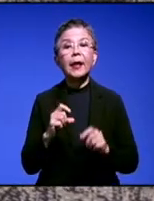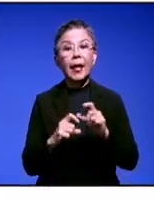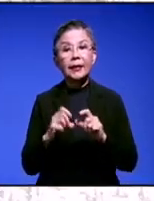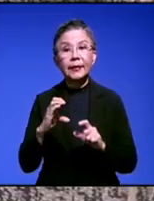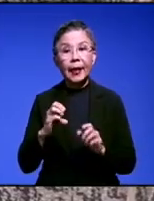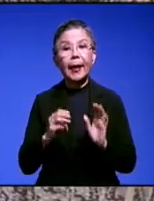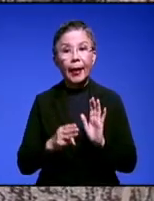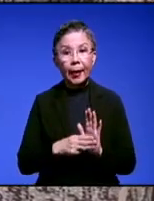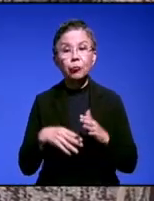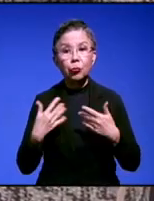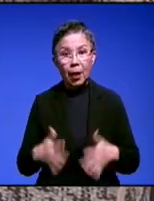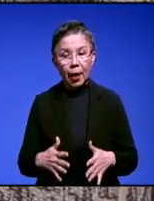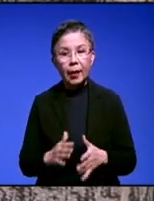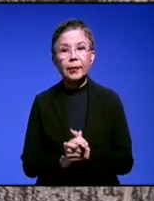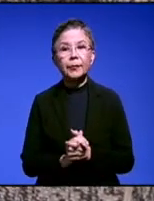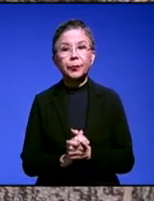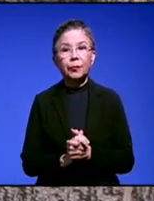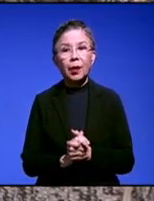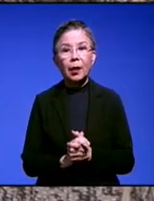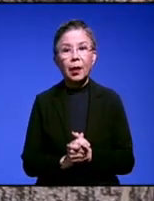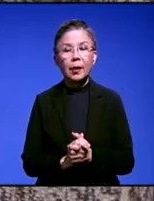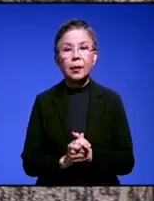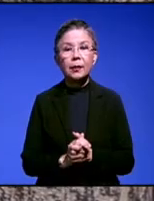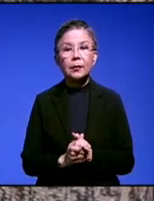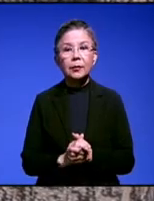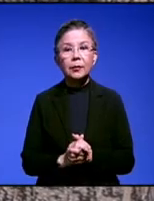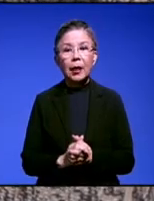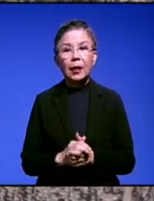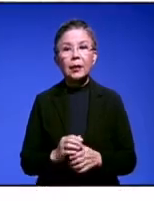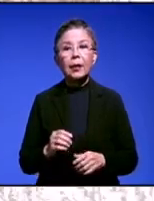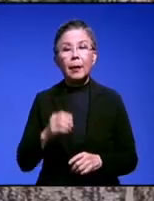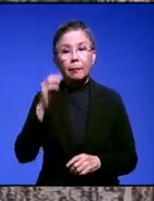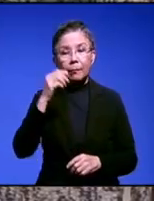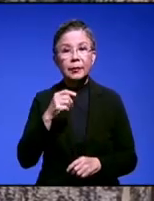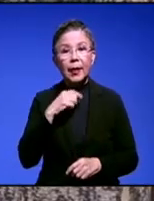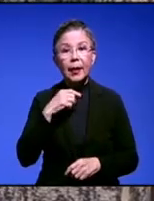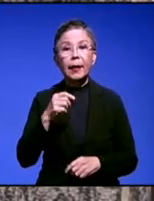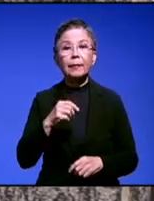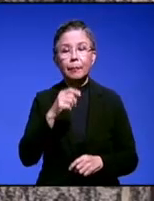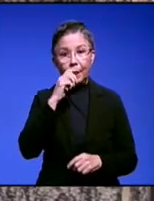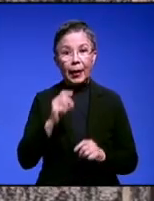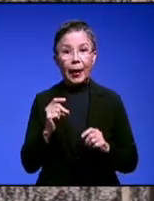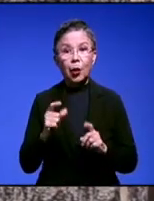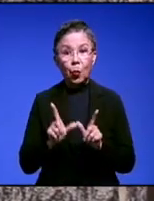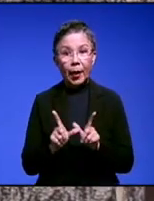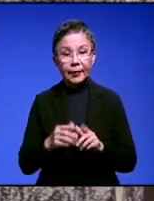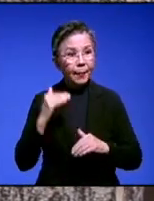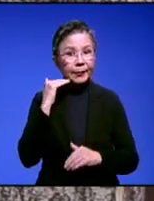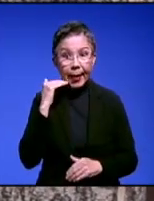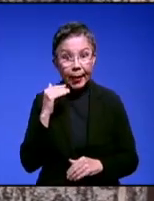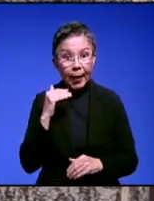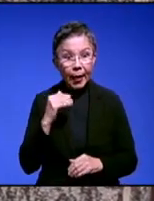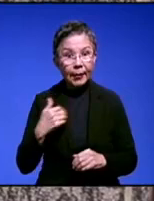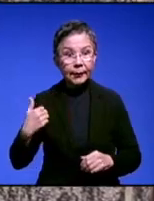dokter Puskesmas Puskesmas Tebet pengisian ke Pak RW saya sendiri mengantisipasi menjaga